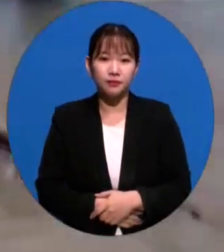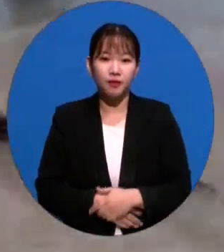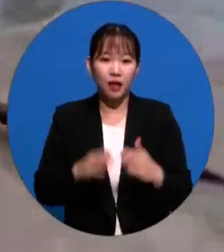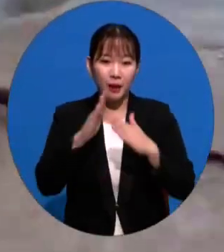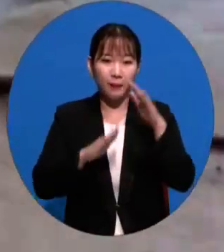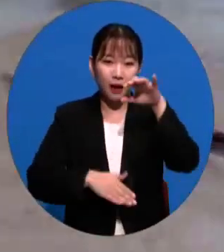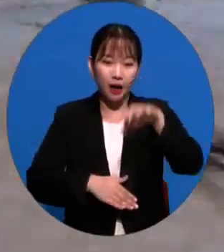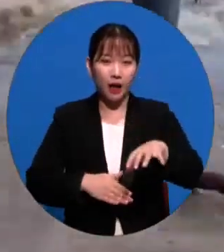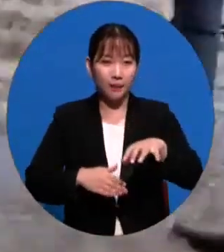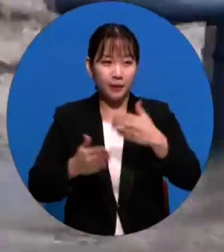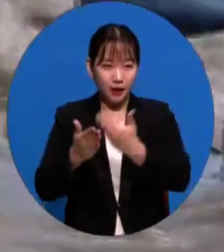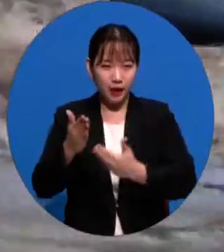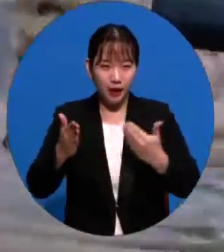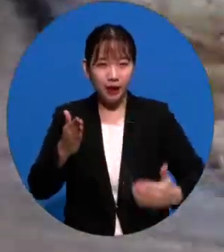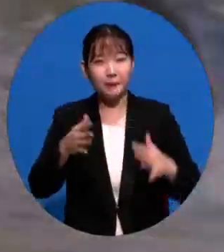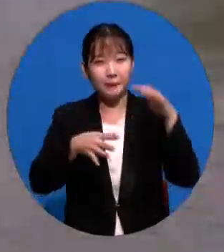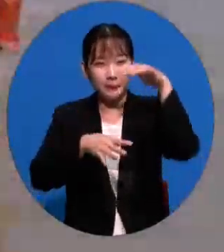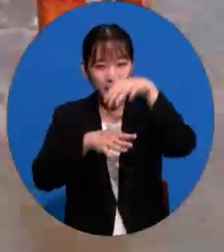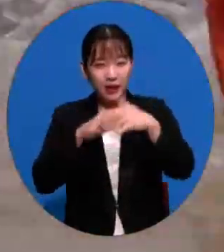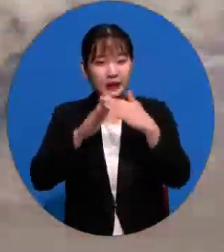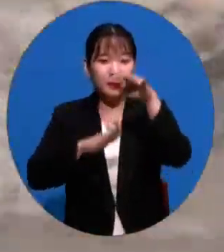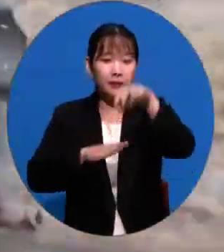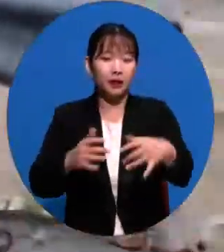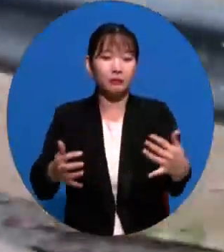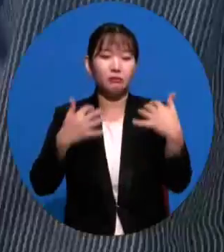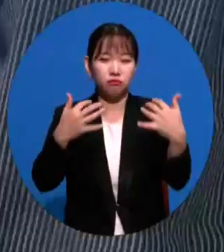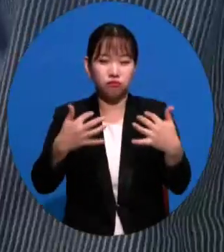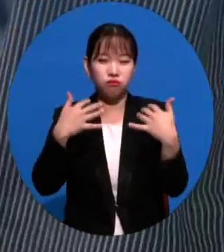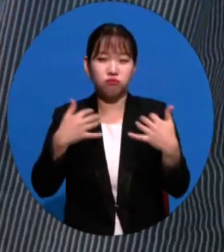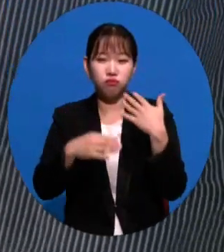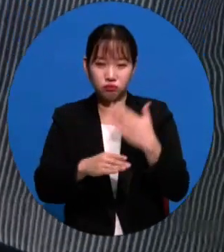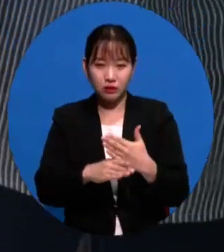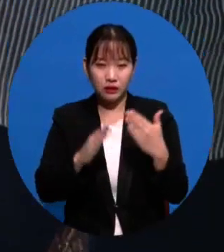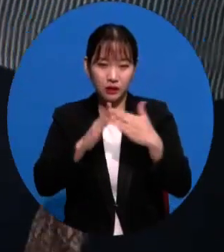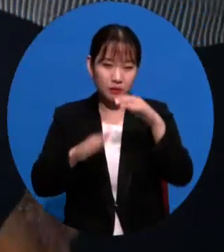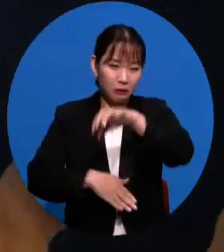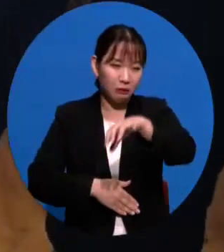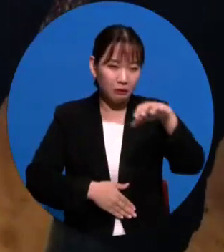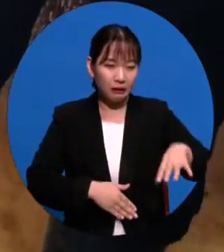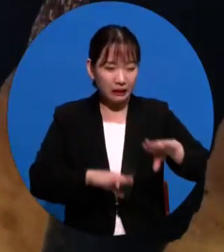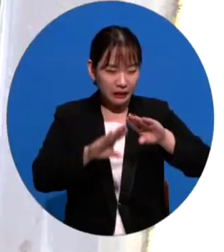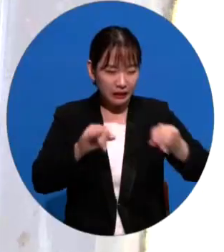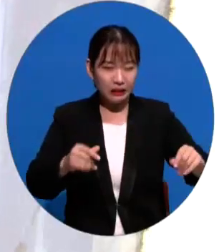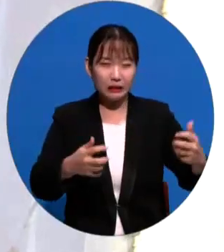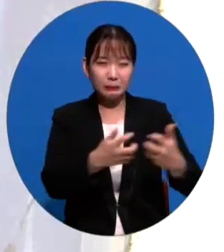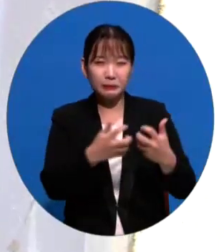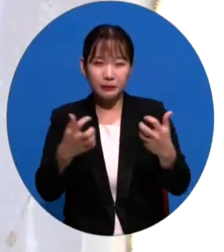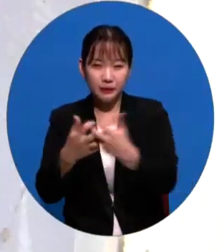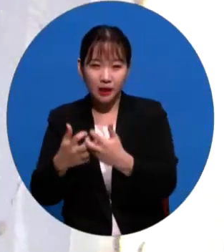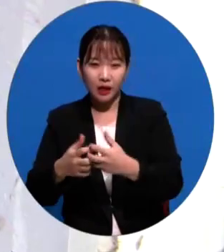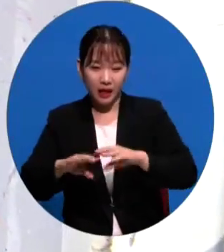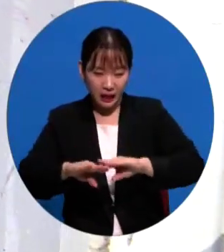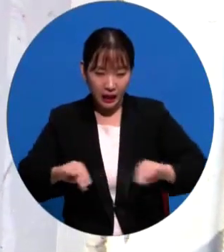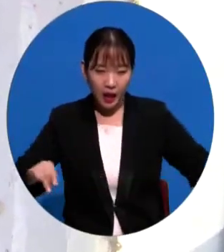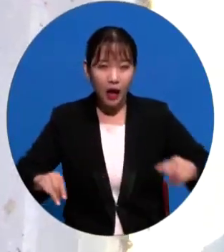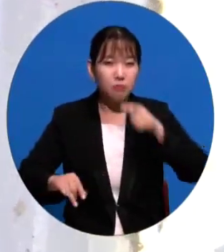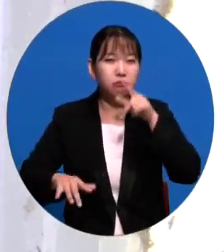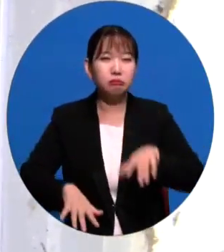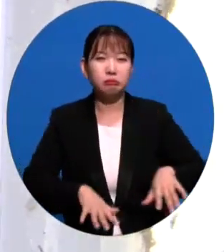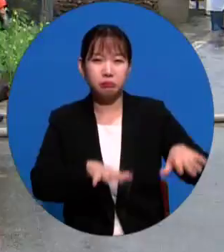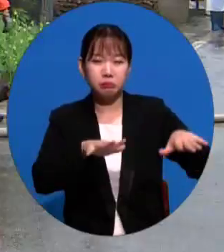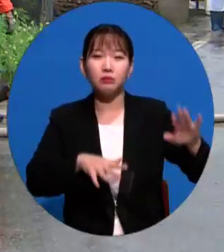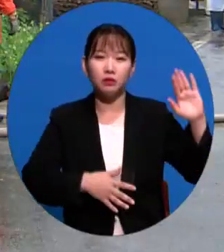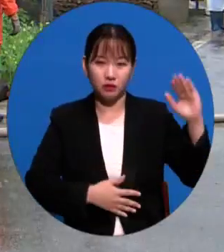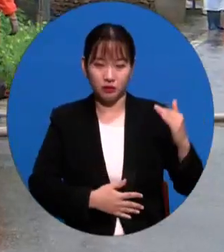마을 앞 하천이 넘쳐 마당 안까지 물이 밀려듭니다. 집안 곳곳은 진흙으로 뒤덮였고 장판은 물에 흥건히